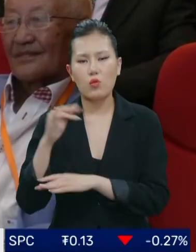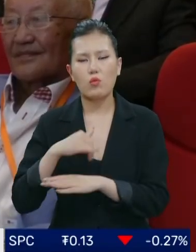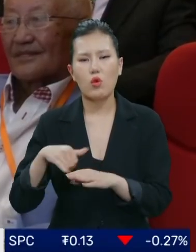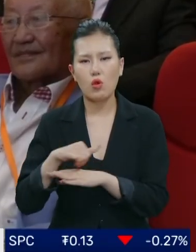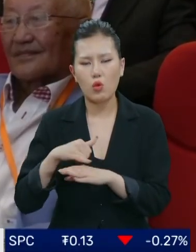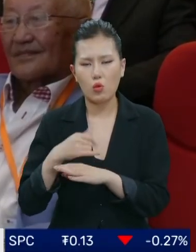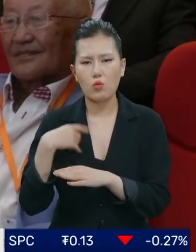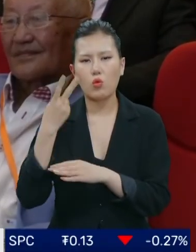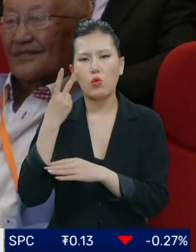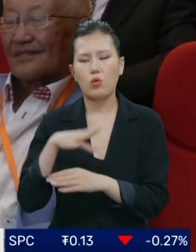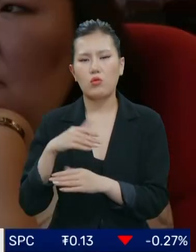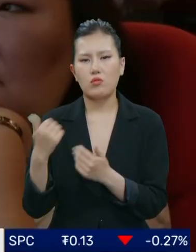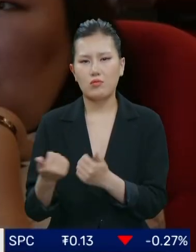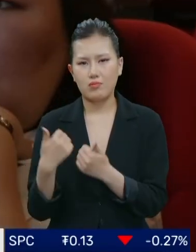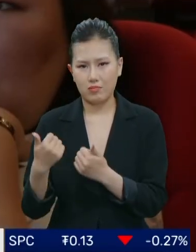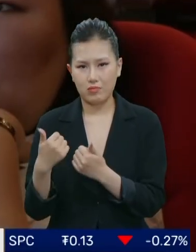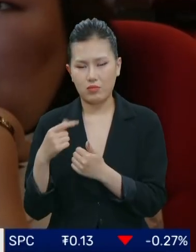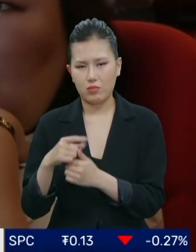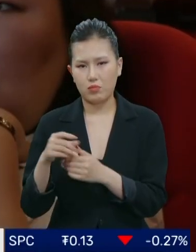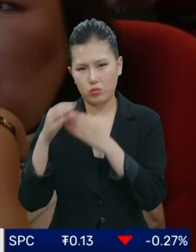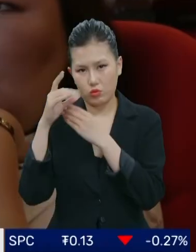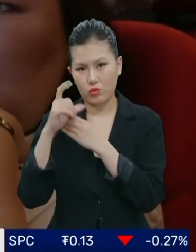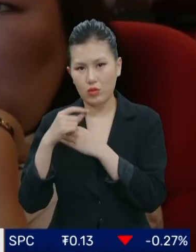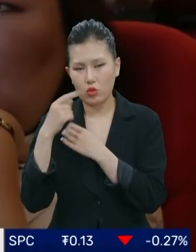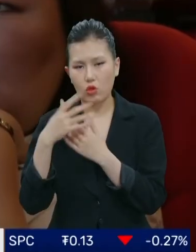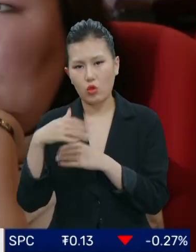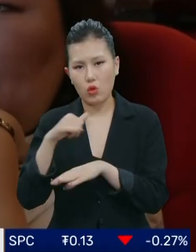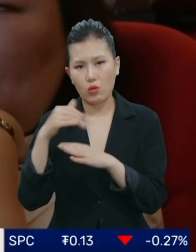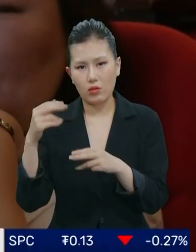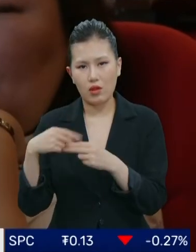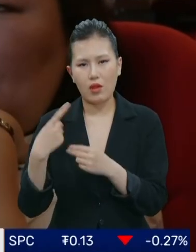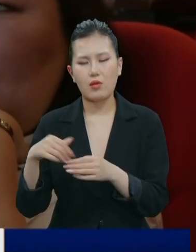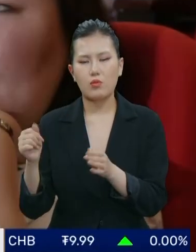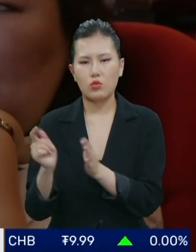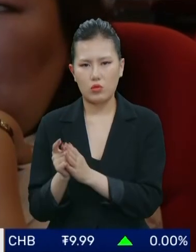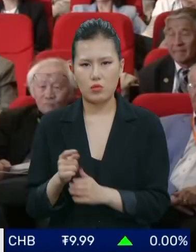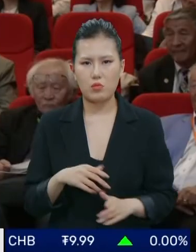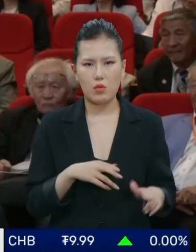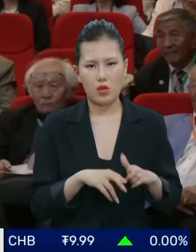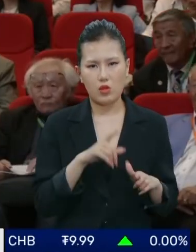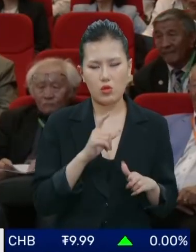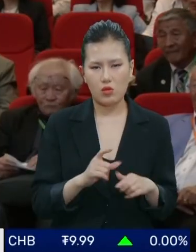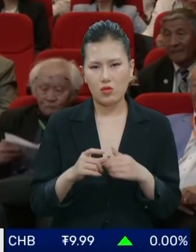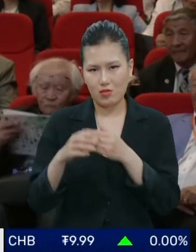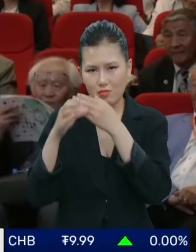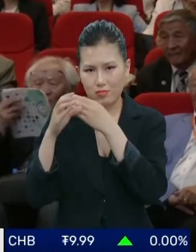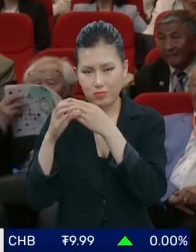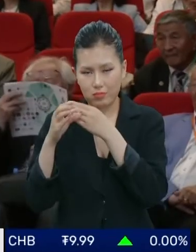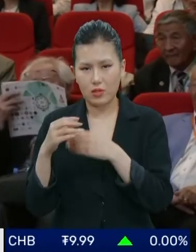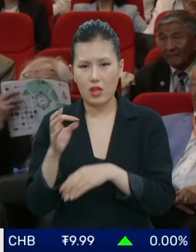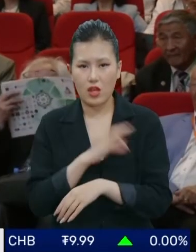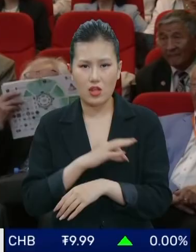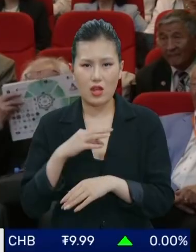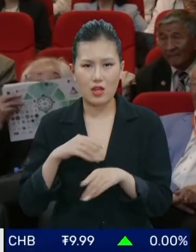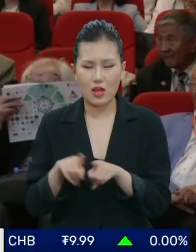тавьсан юм а. Түүний хэлж байгаагаар төр засгийн дэмжлэг хамгийн чухал зүйл. Мөн бизнес эрхлэгч эрдэмтэн хоёрт аль алинт нь нийцсэн сайн эрхцөн орчин хэрэгтэй гэлээ.